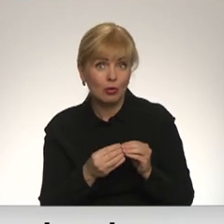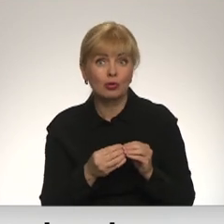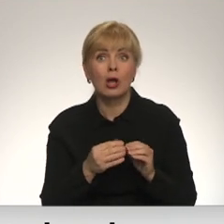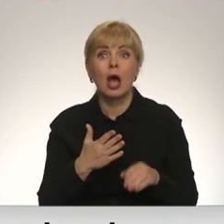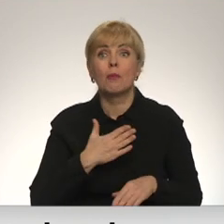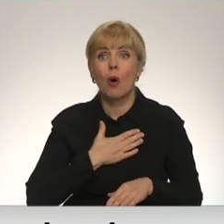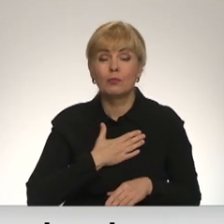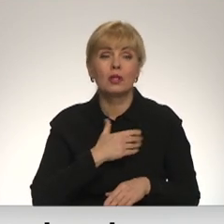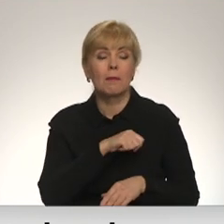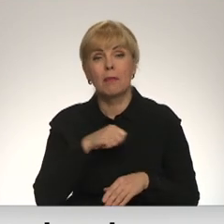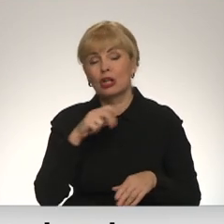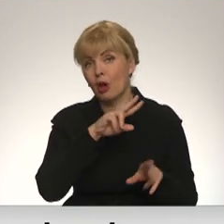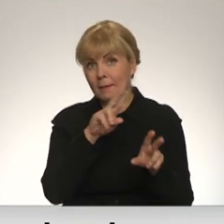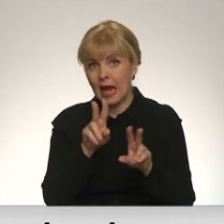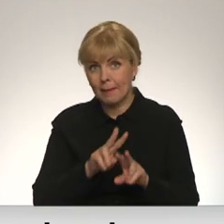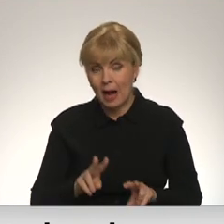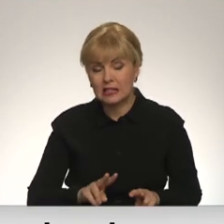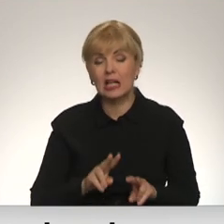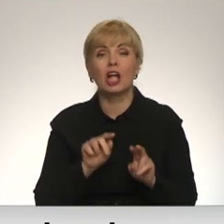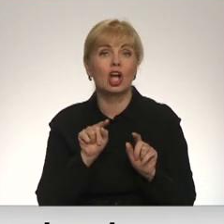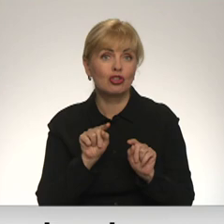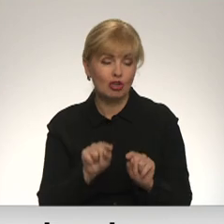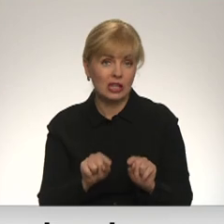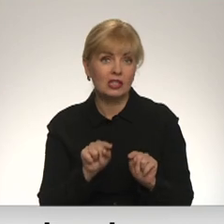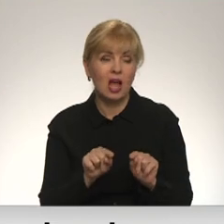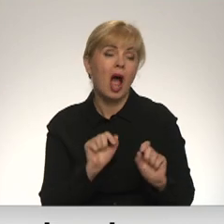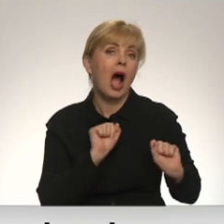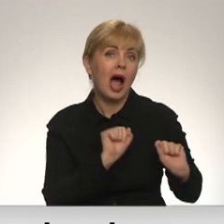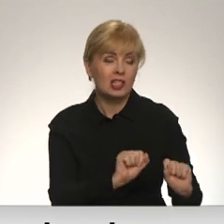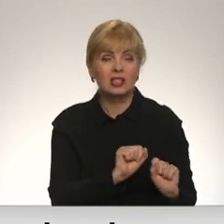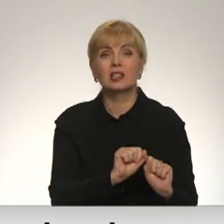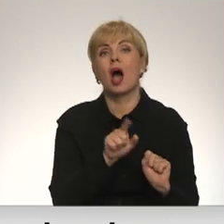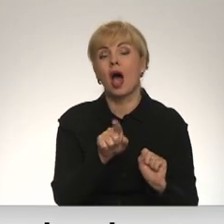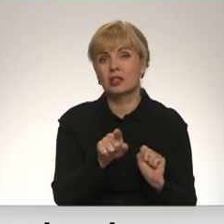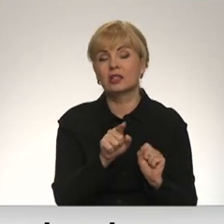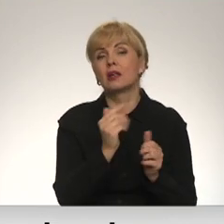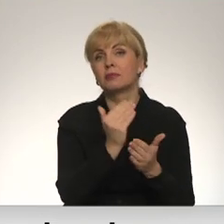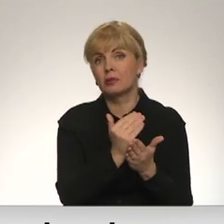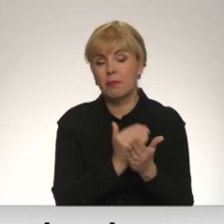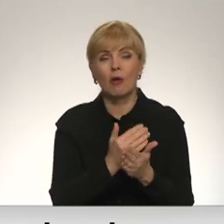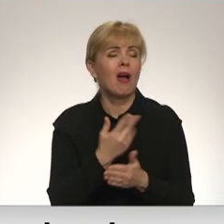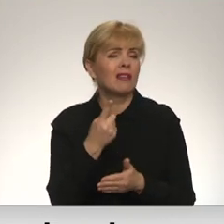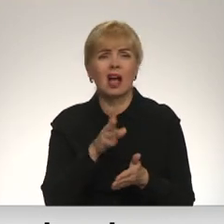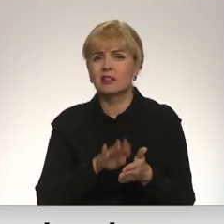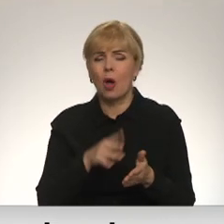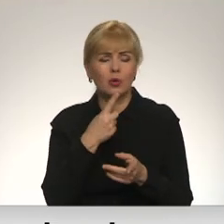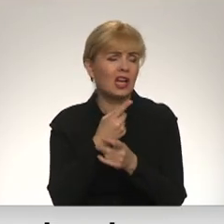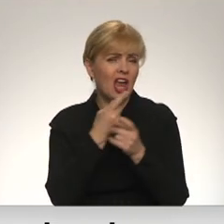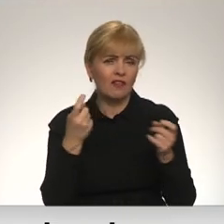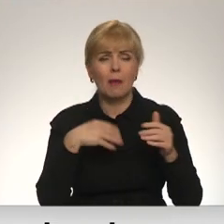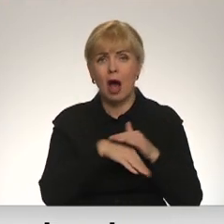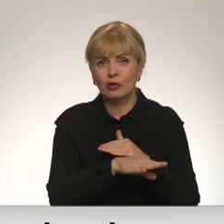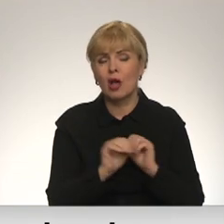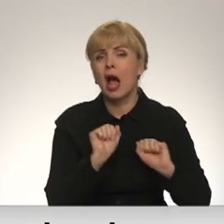vien mums ir jāpārskata šis aizsardzības pasākums, kas nav tikai informēšana un evakuācija.